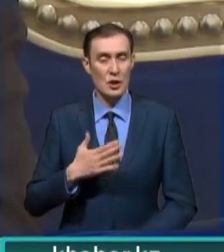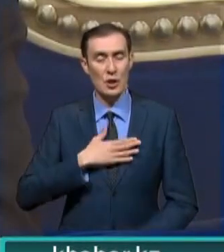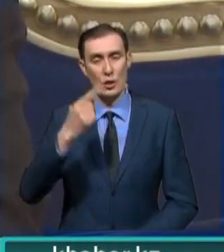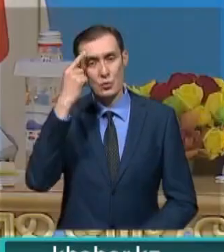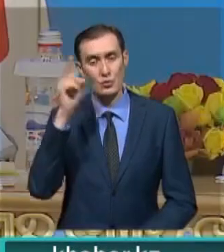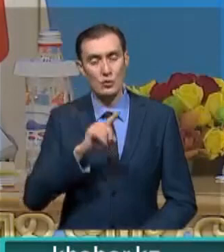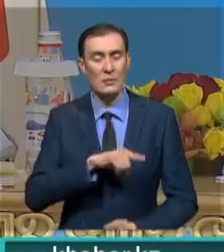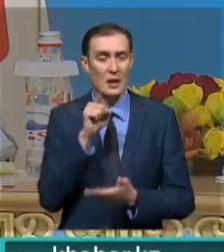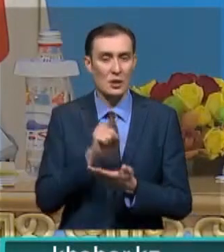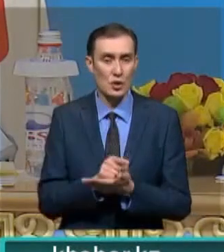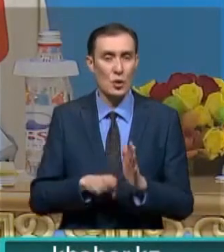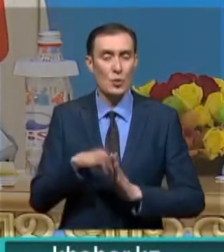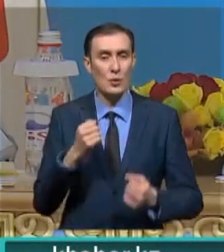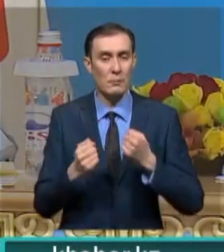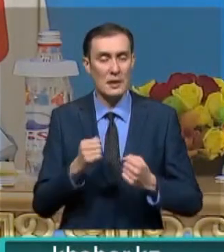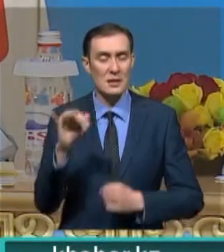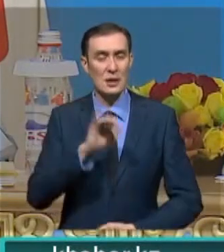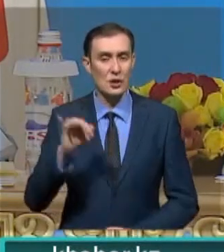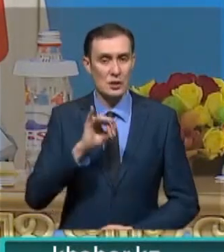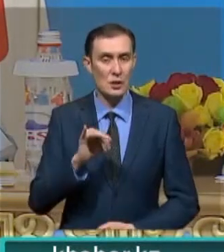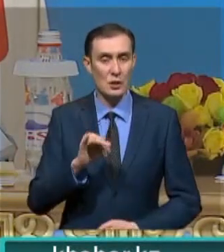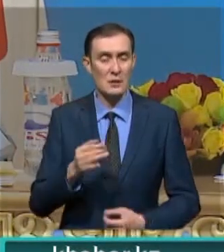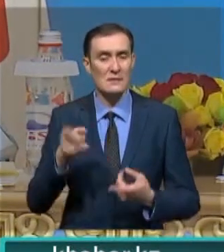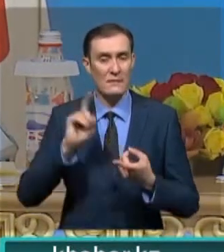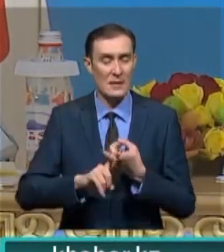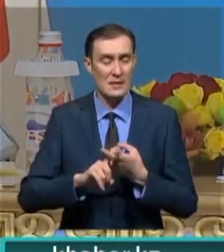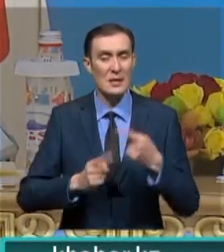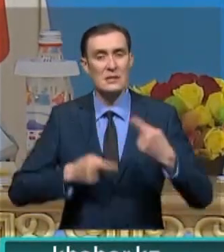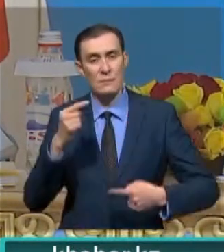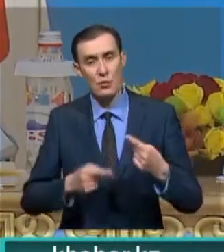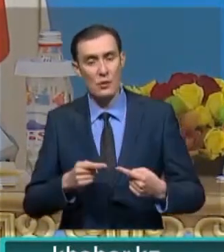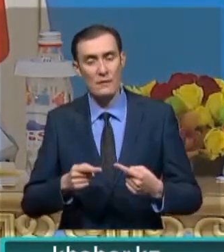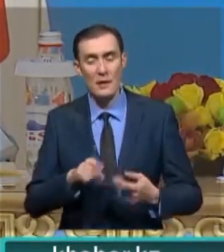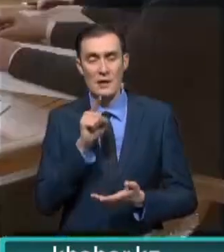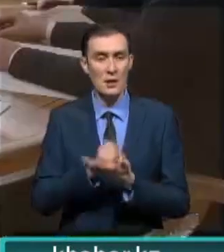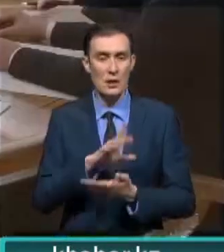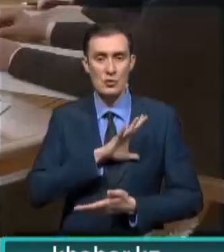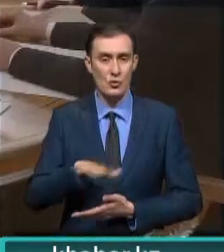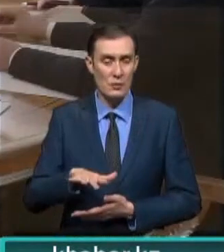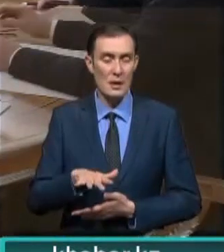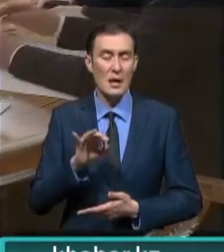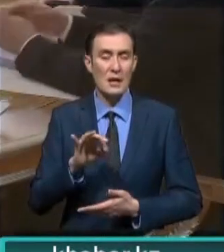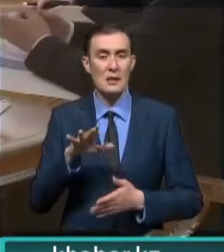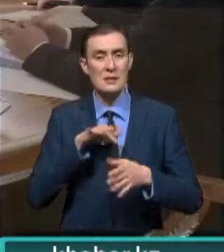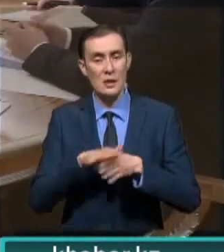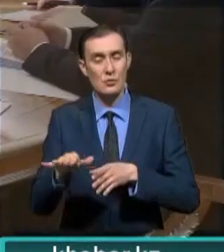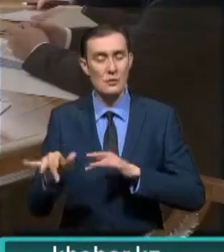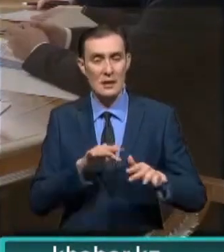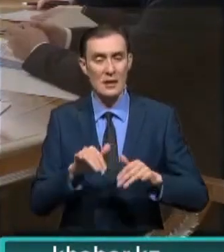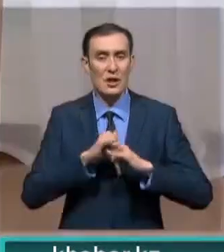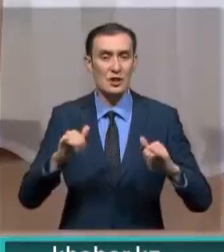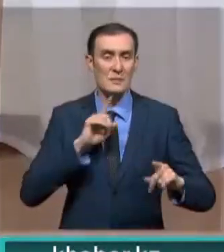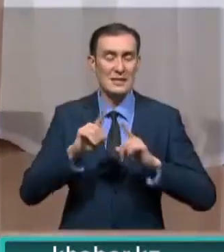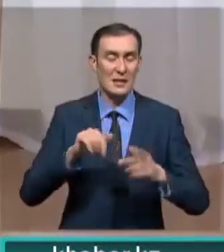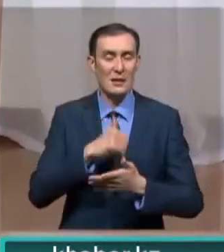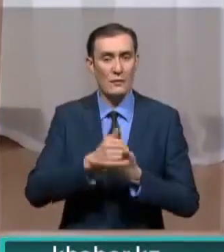думаю, мы должны укреплять наши исторические узы. Разногласий быть не должно. От лирики сразу к делу. На расширенном